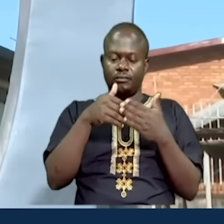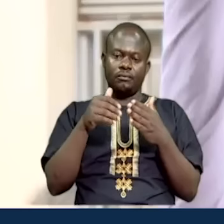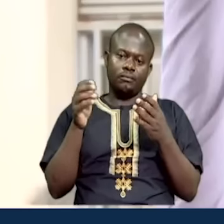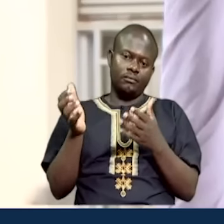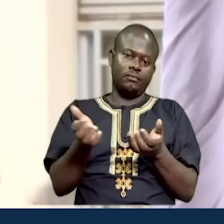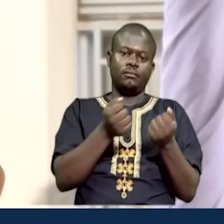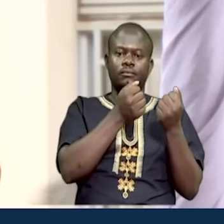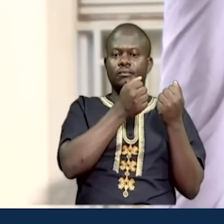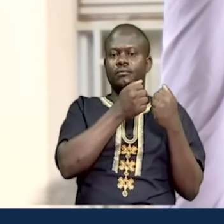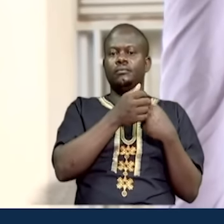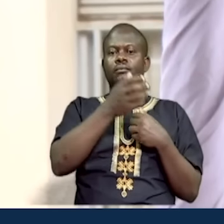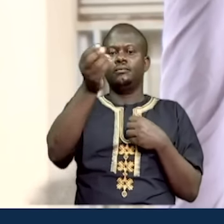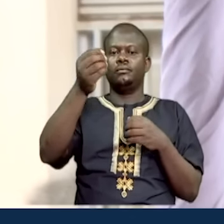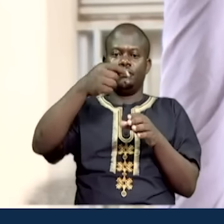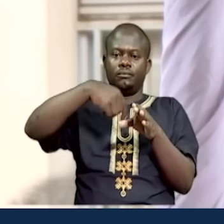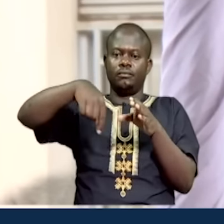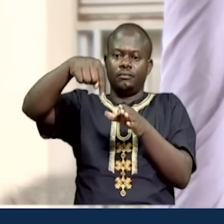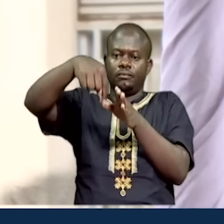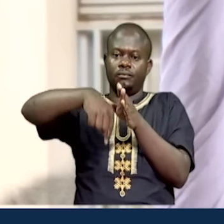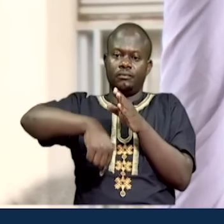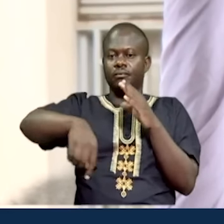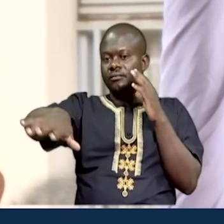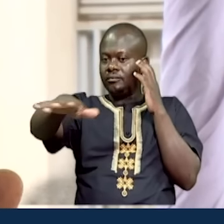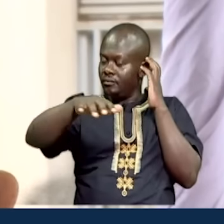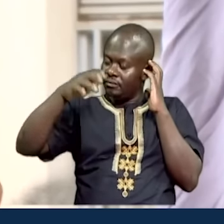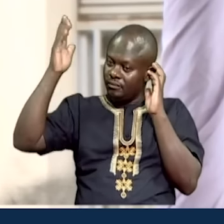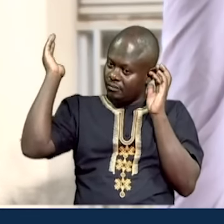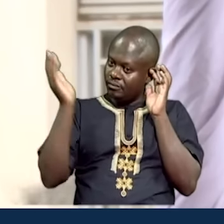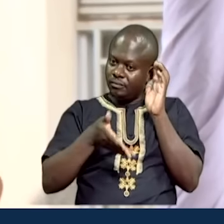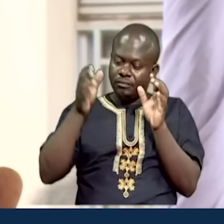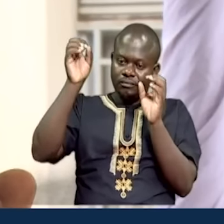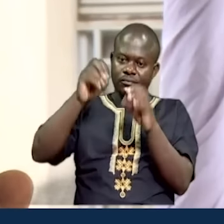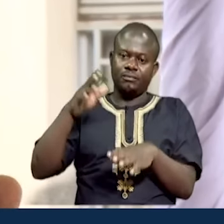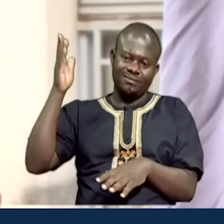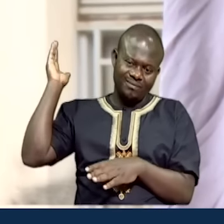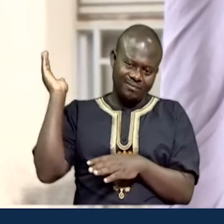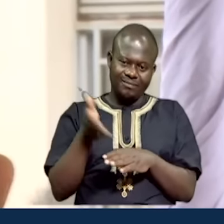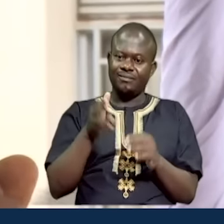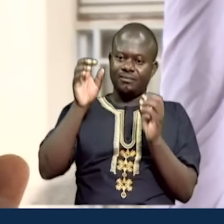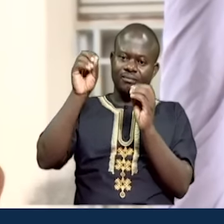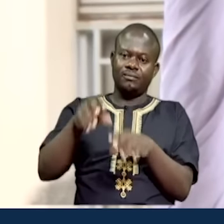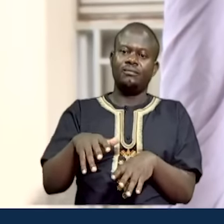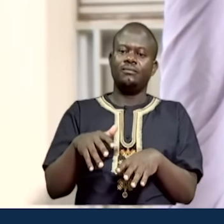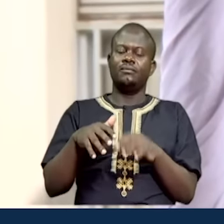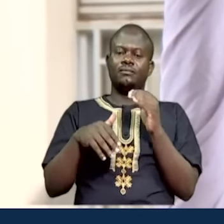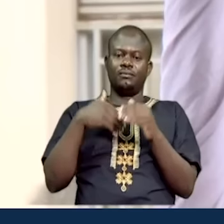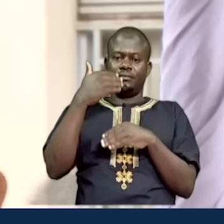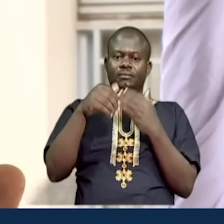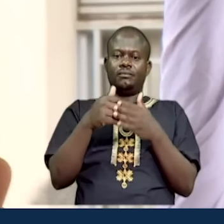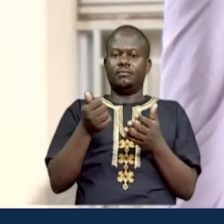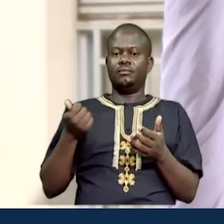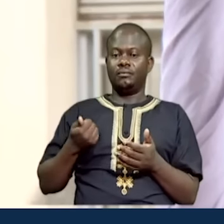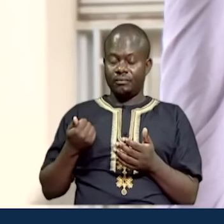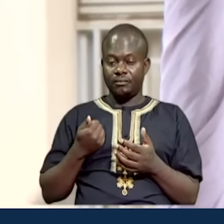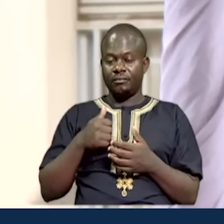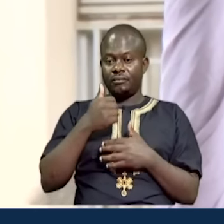babakuramo babajyana ku cyoho cy'umusarani batema bajugunya mu icyo cyobo batema bajugunya mu icyo cyobo hano abakobwa